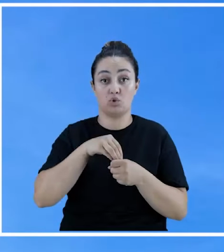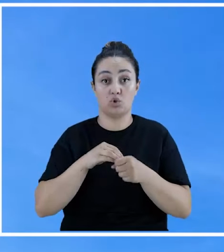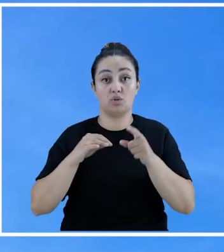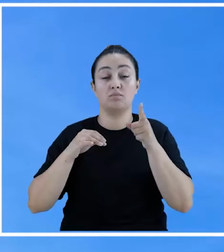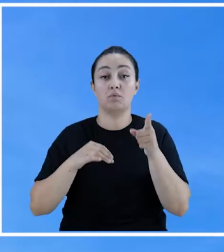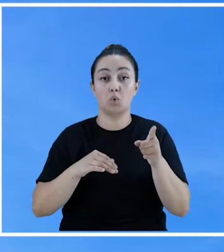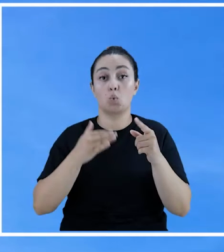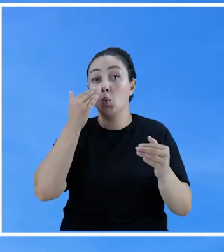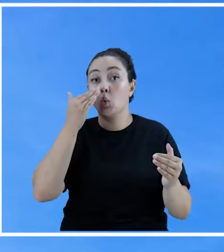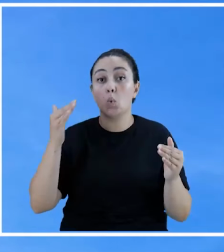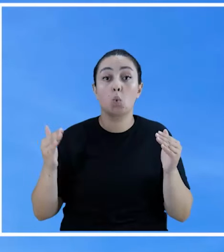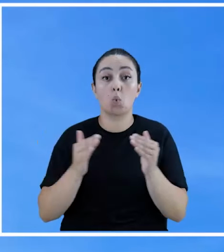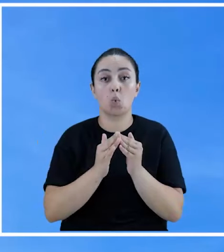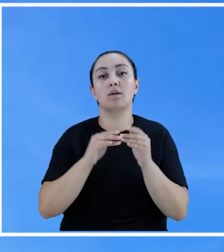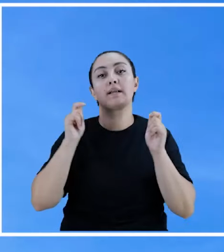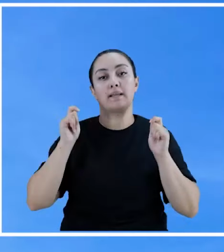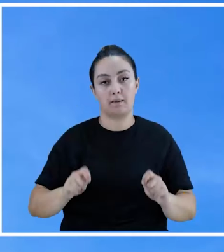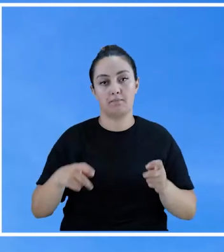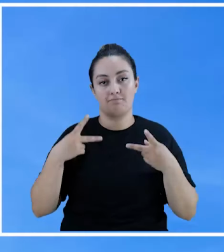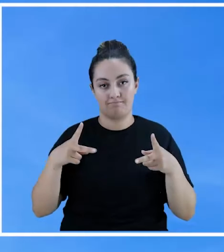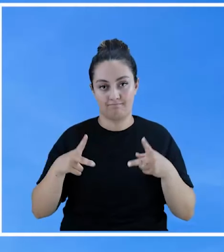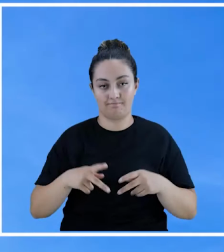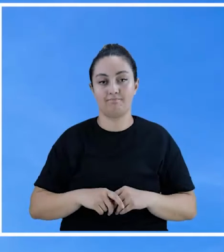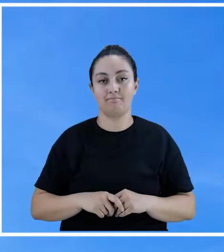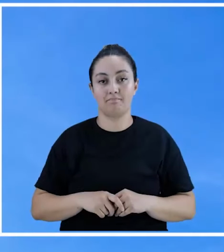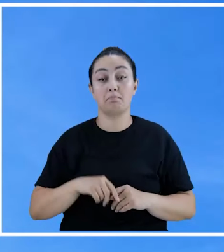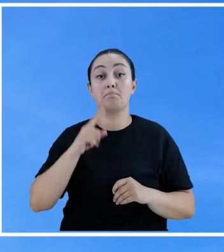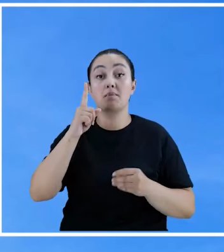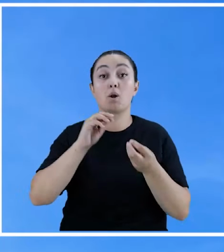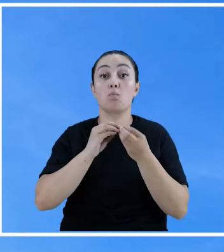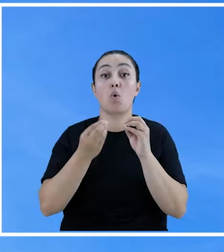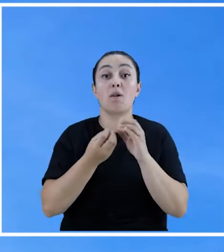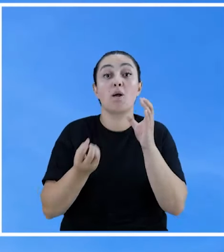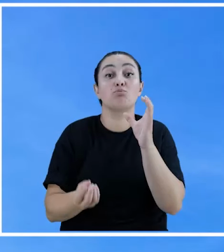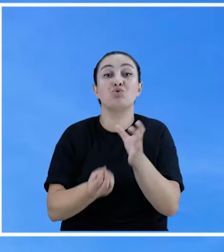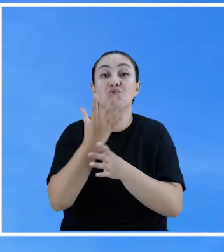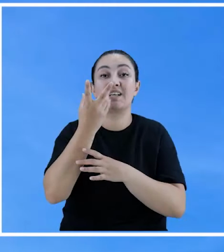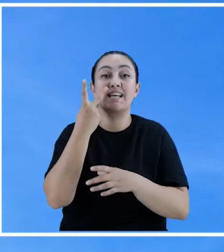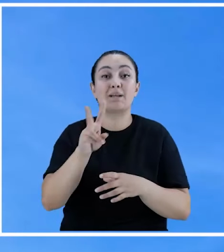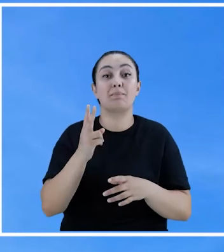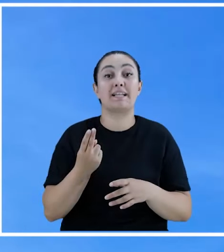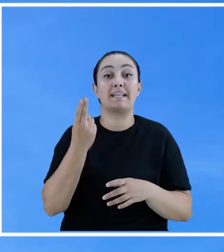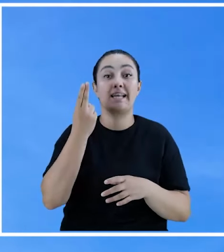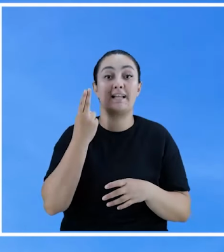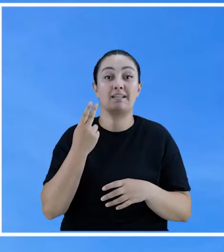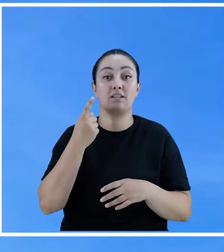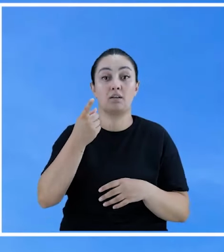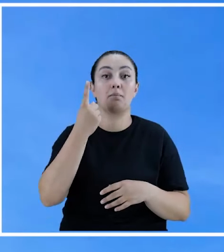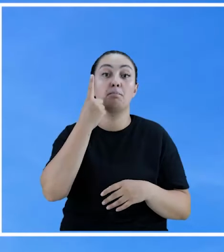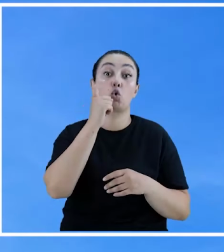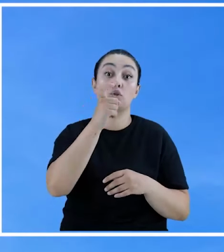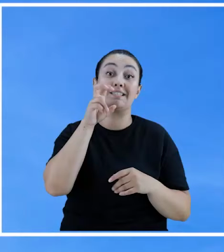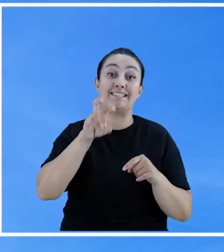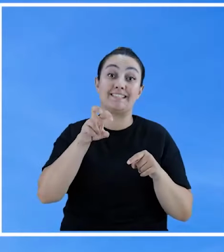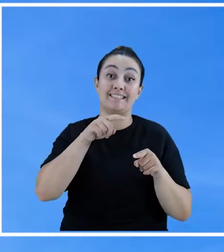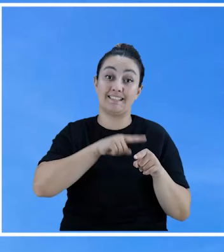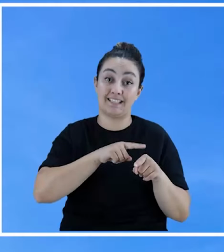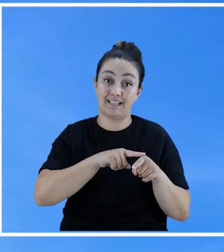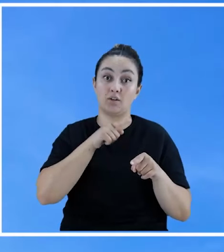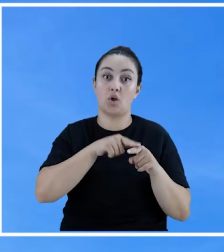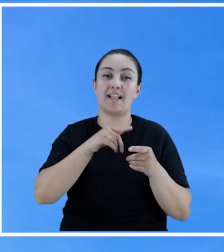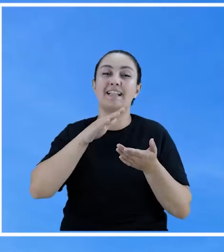o yönetmelikler uygun bir şekilde revize ediliyor. Son çıkan deprem yönetmeliğinin 2007 ya da